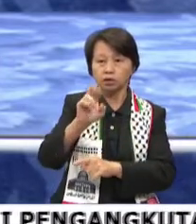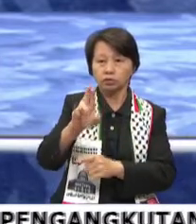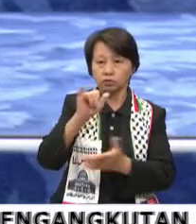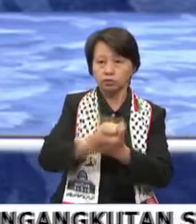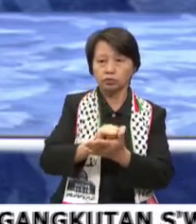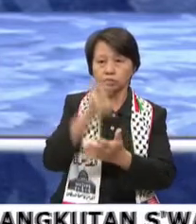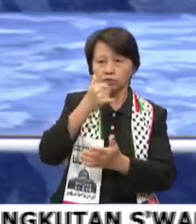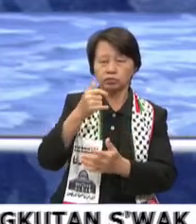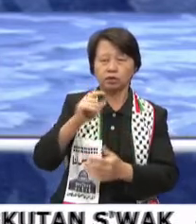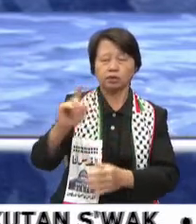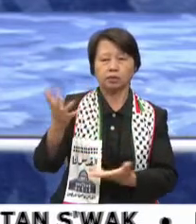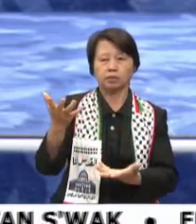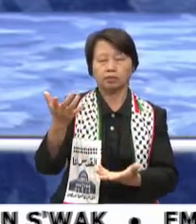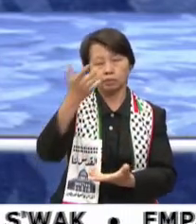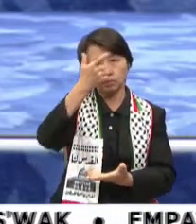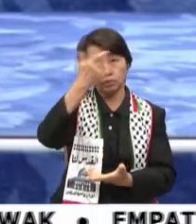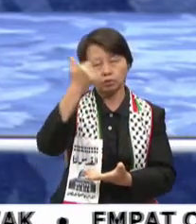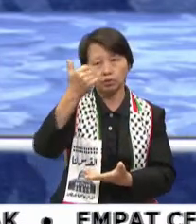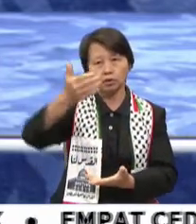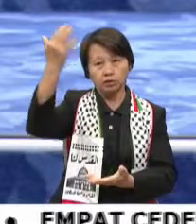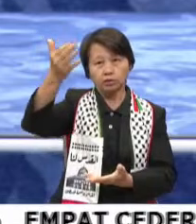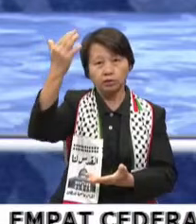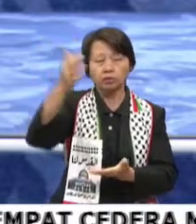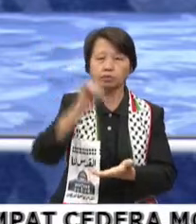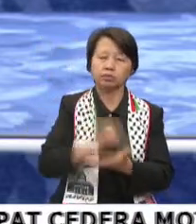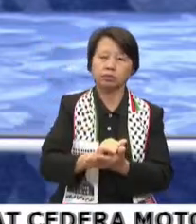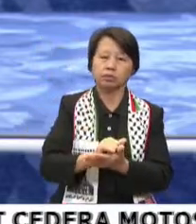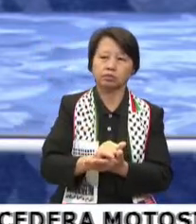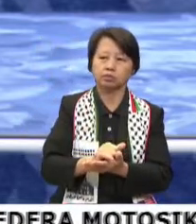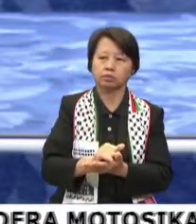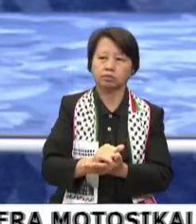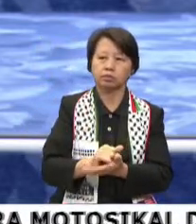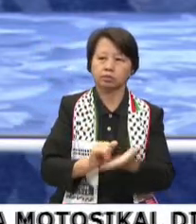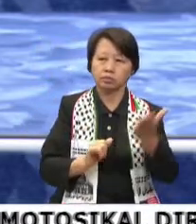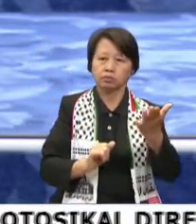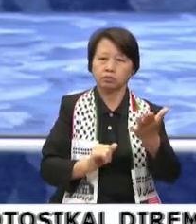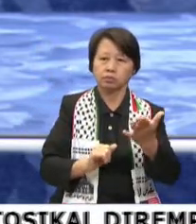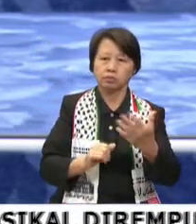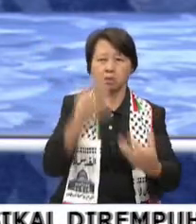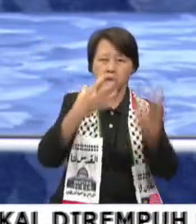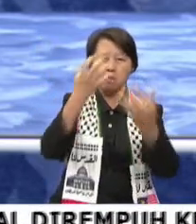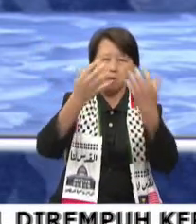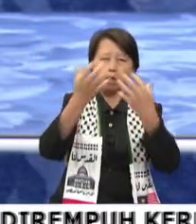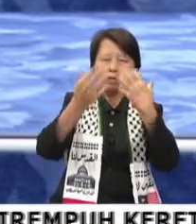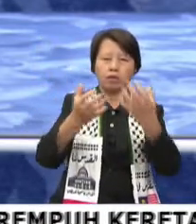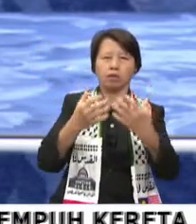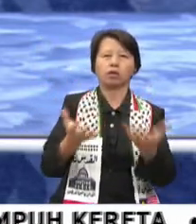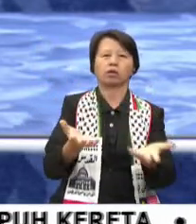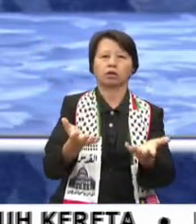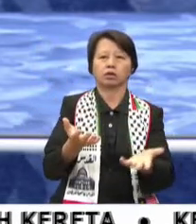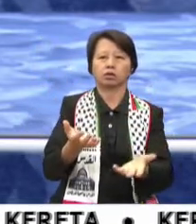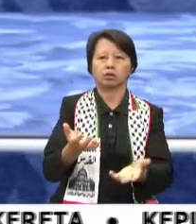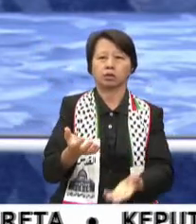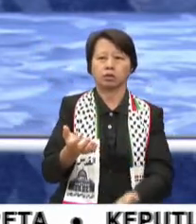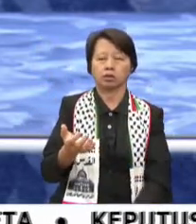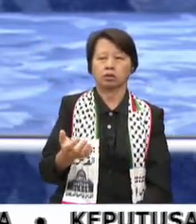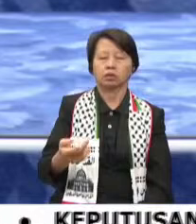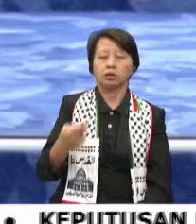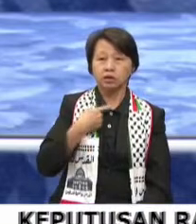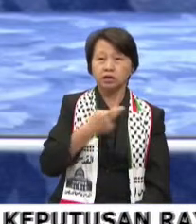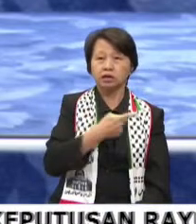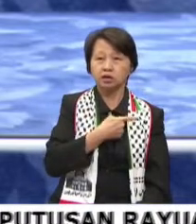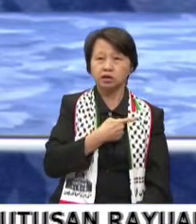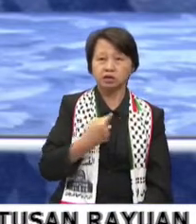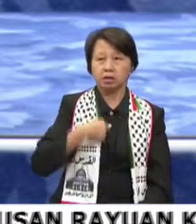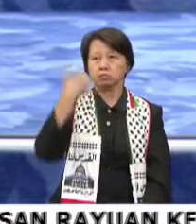Sebab semana-mana di ceramah itu Makian t yang di-pertua kita